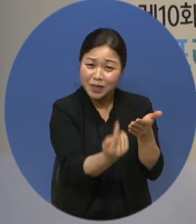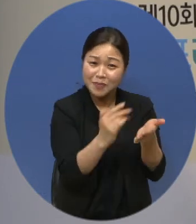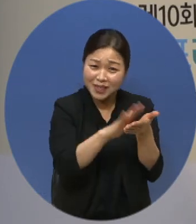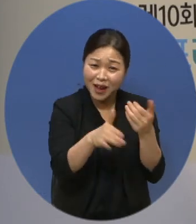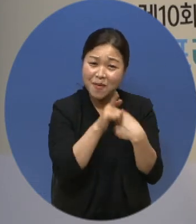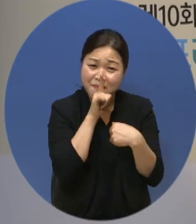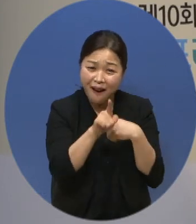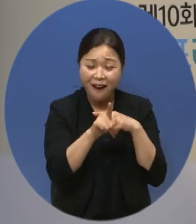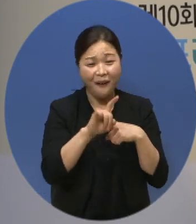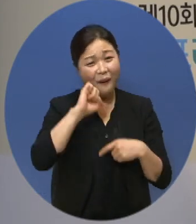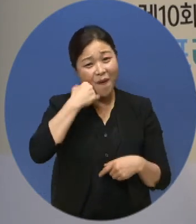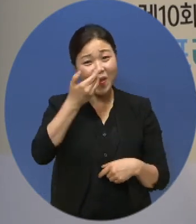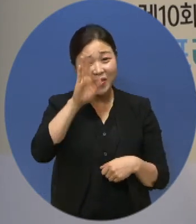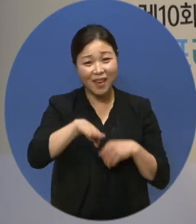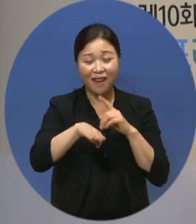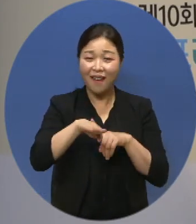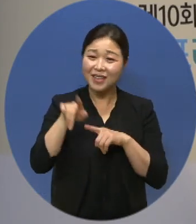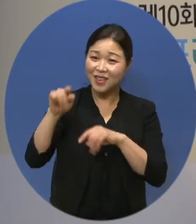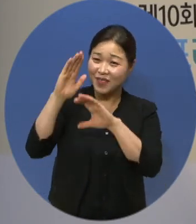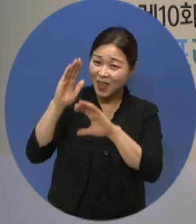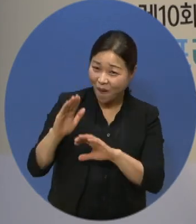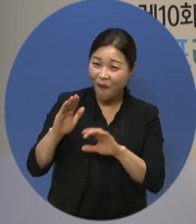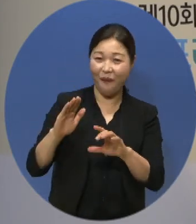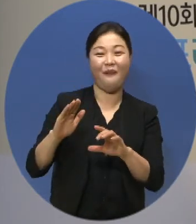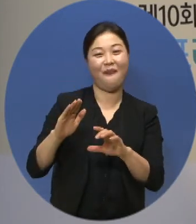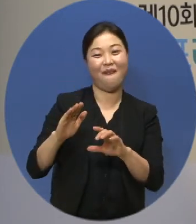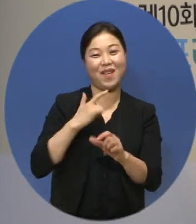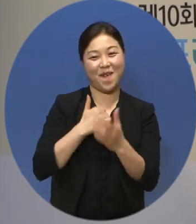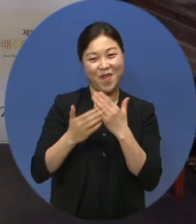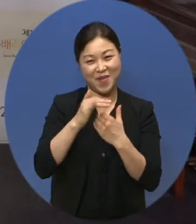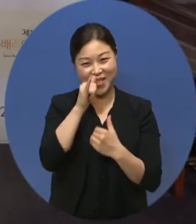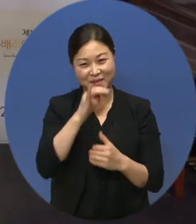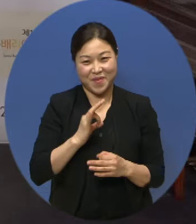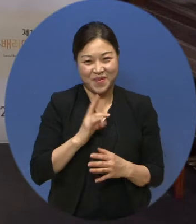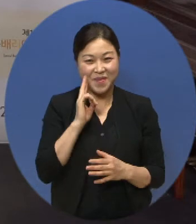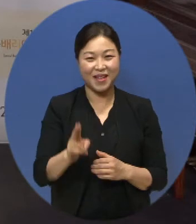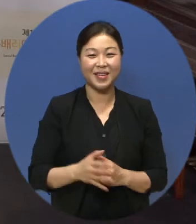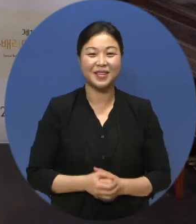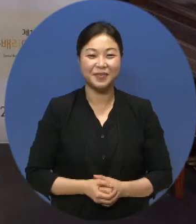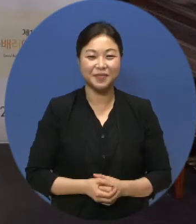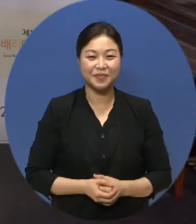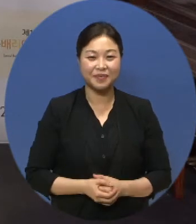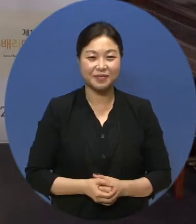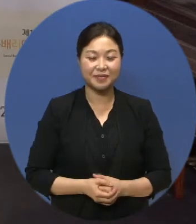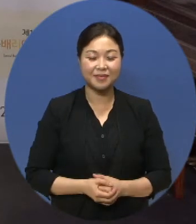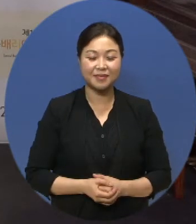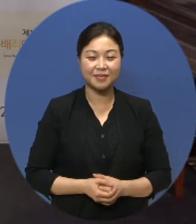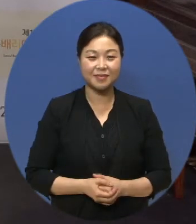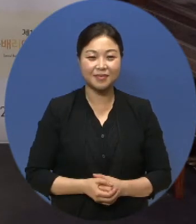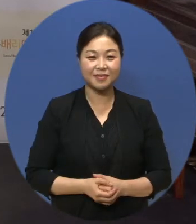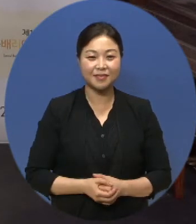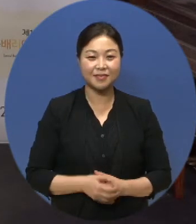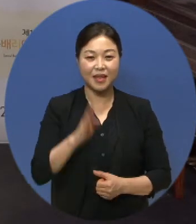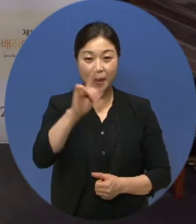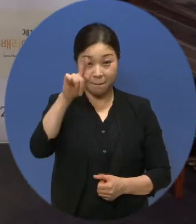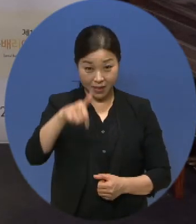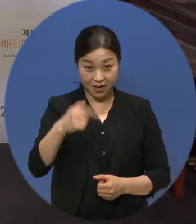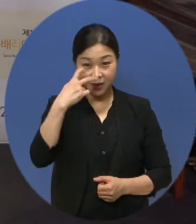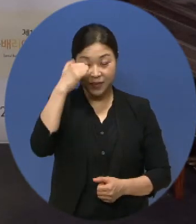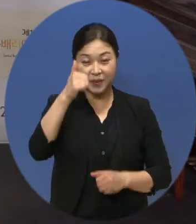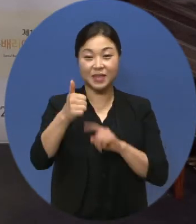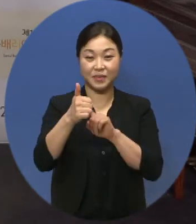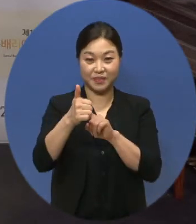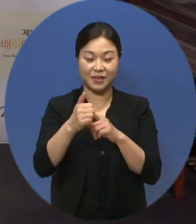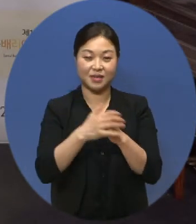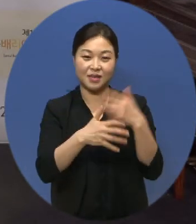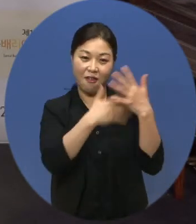이런 모티브가 있었다는 게 대단합니다. 그래요. 그러면 우리 박현경 감독님은 또